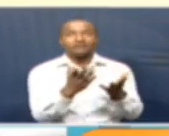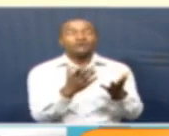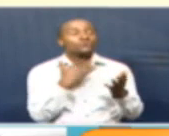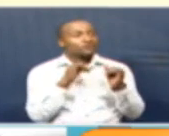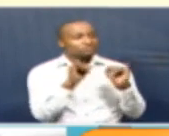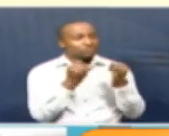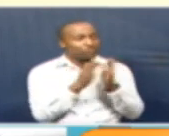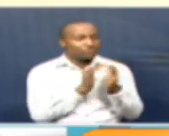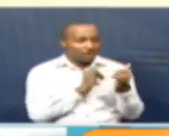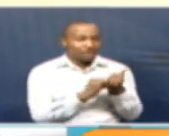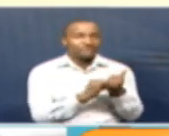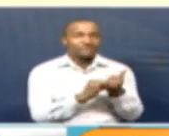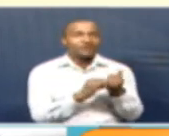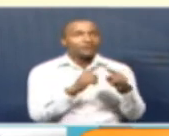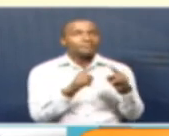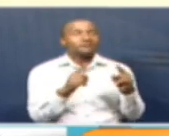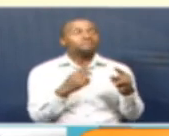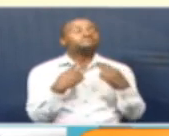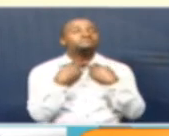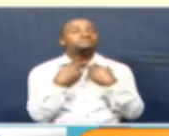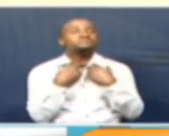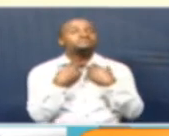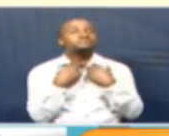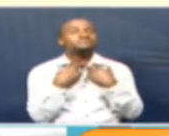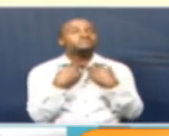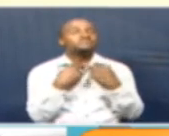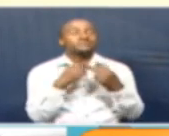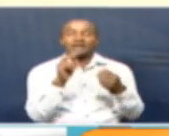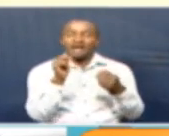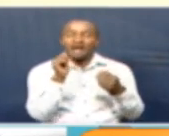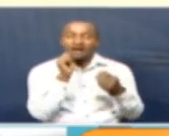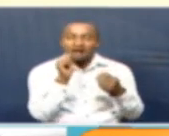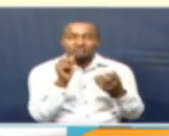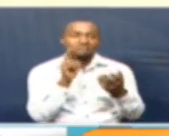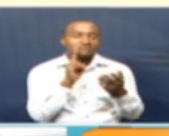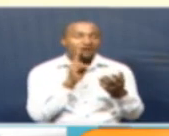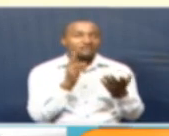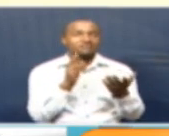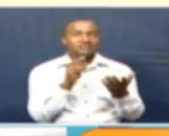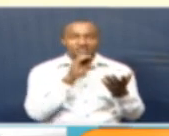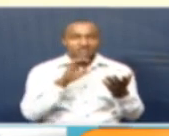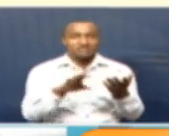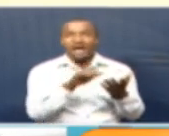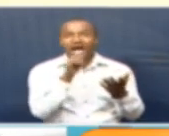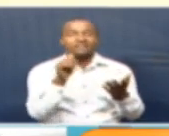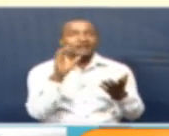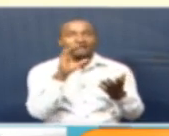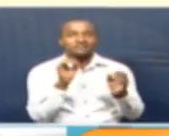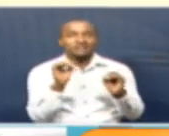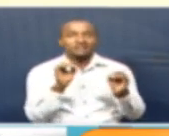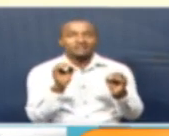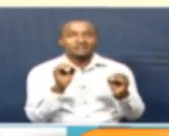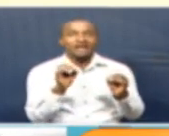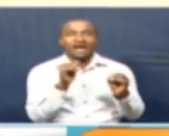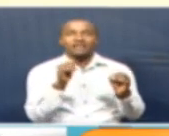mzungumze na mke wako, lakini unakuta jameni, huyu ni mtoto wa shangazi, huyu shemeji yangu, na mwingine si shemeji yake, ni